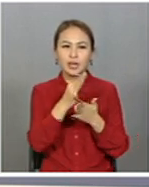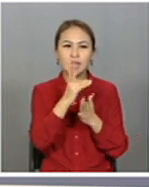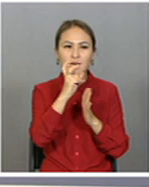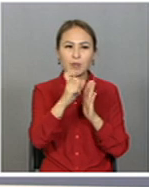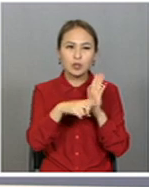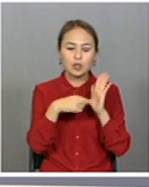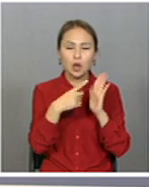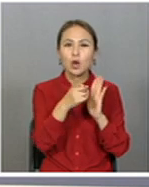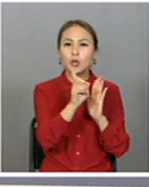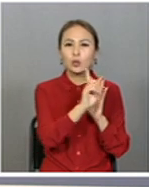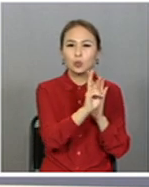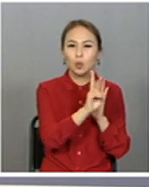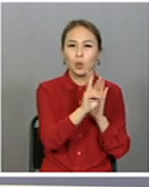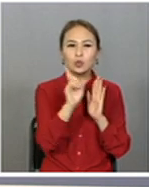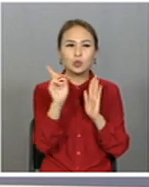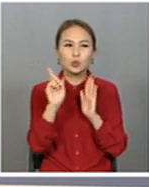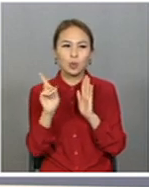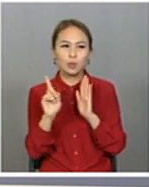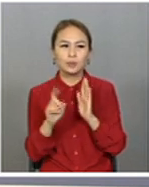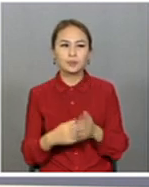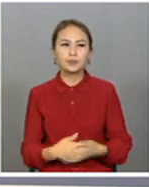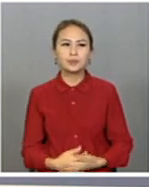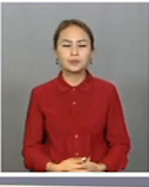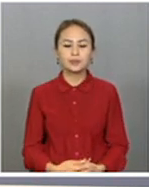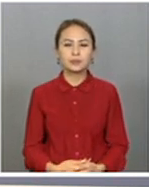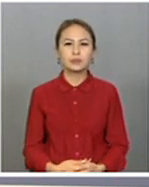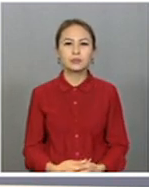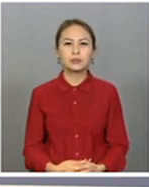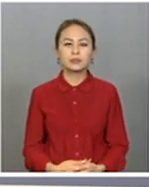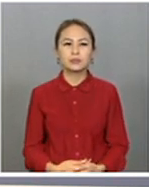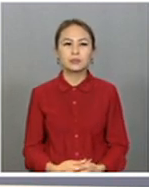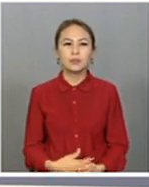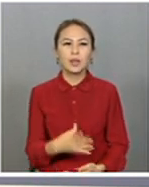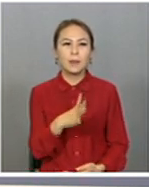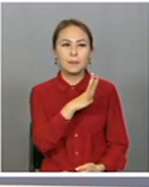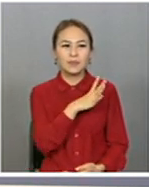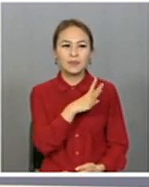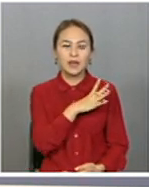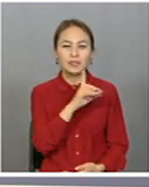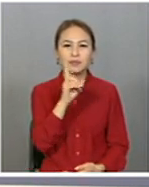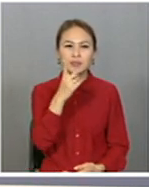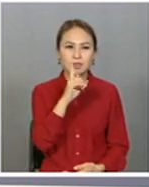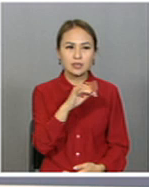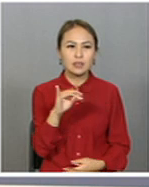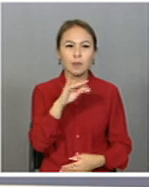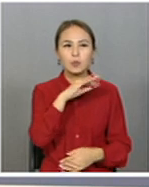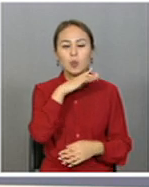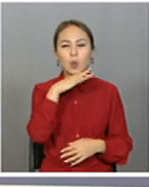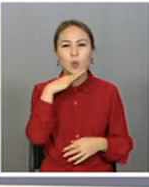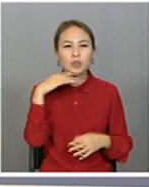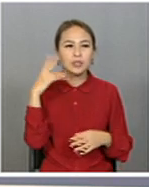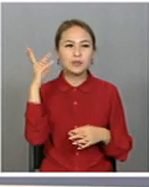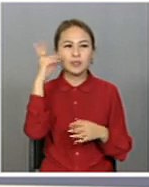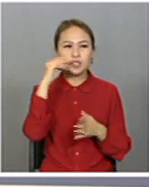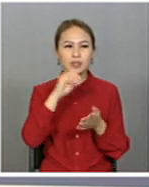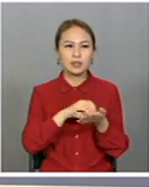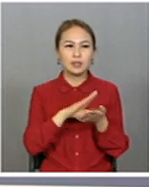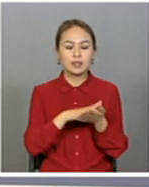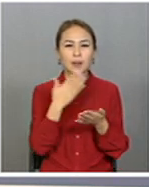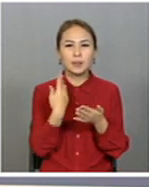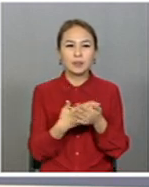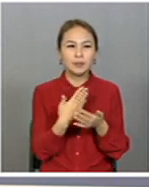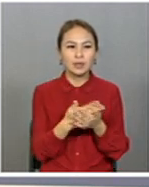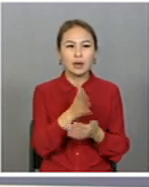отвечает на вопросы «кто?», «что?». Бывает в единственном и множественном числе.